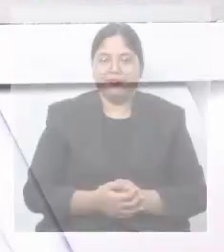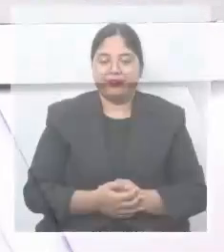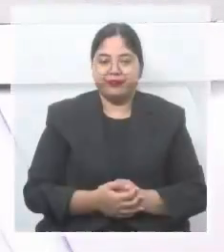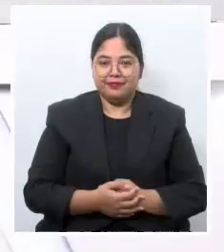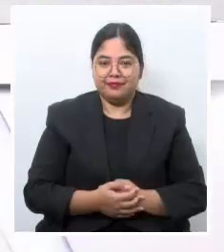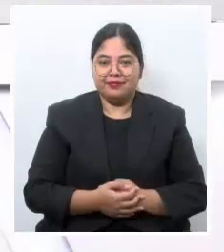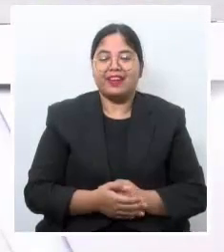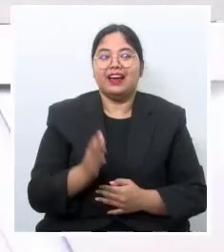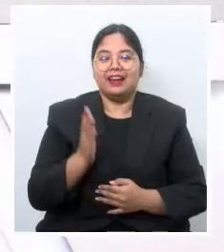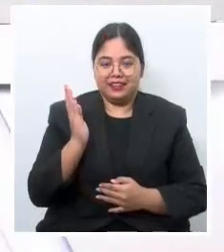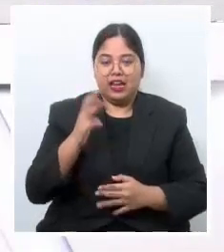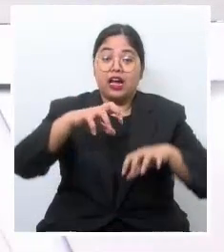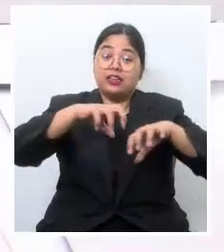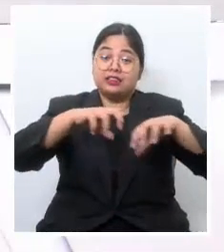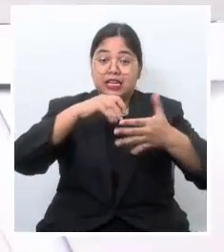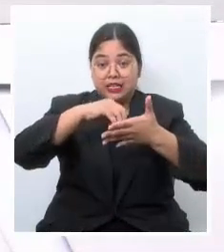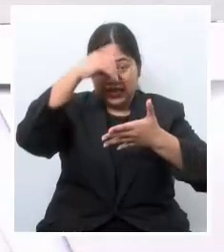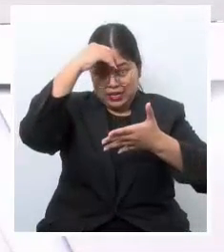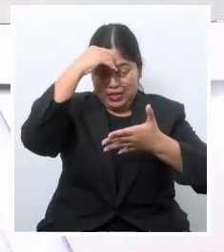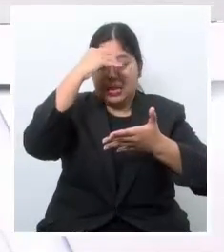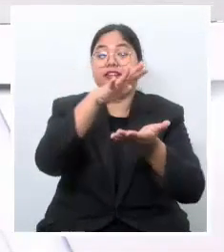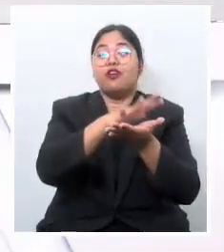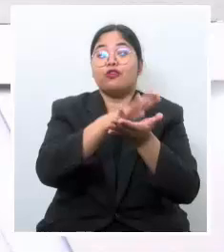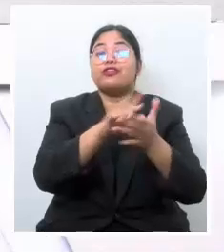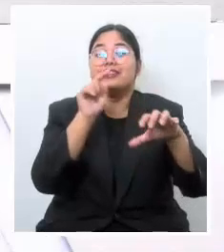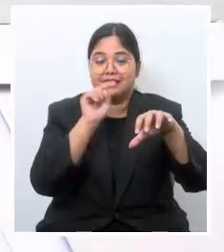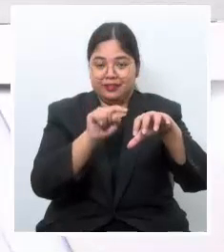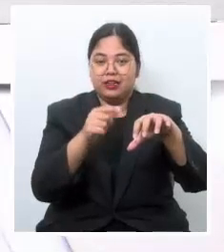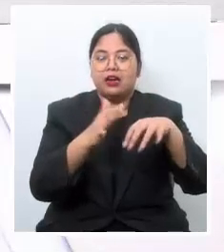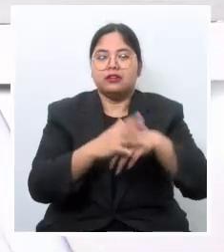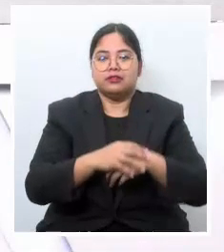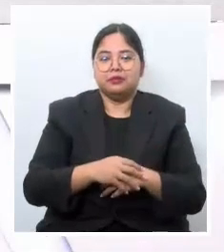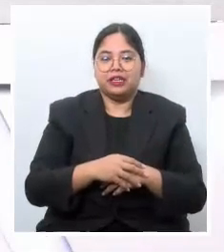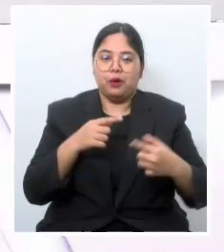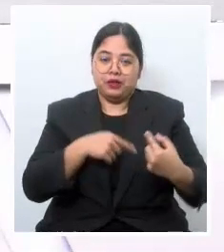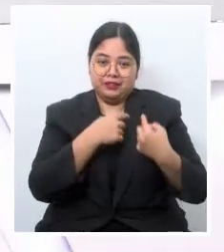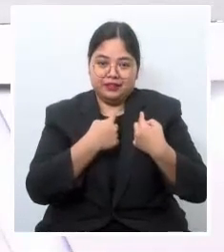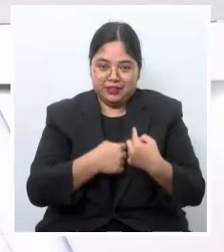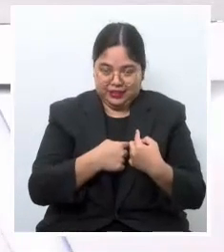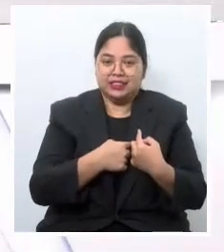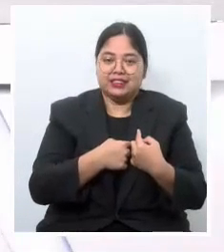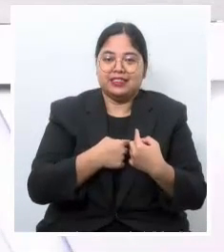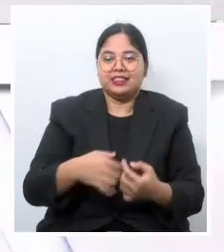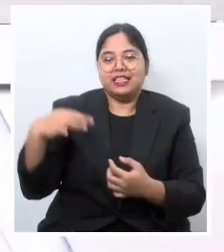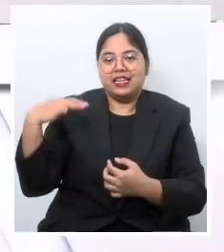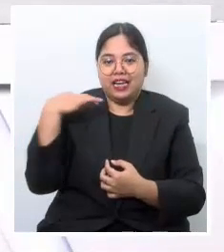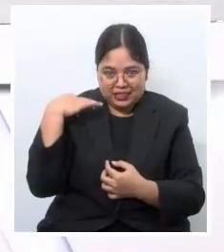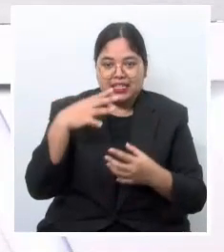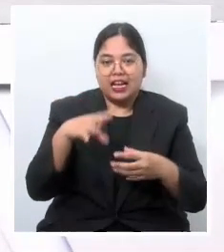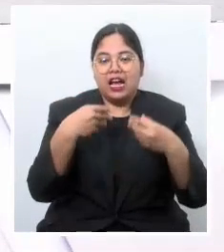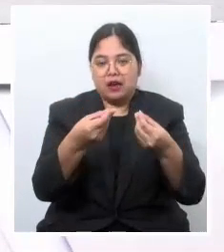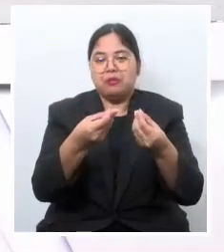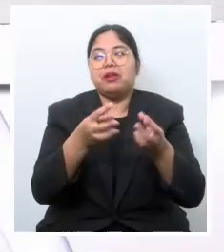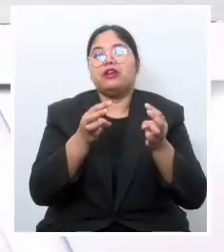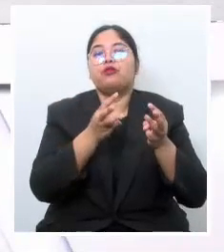นั่นคือการจัดการเรียนการสอนของโรงเรียนวัดโตปูนนะคะโดยจิตอาสาด้วย wtpมเดลนะคะก็เป็นอีก